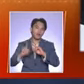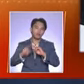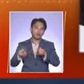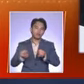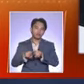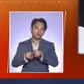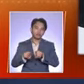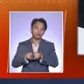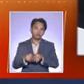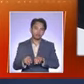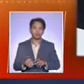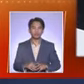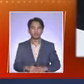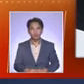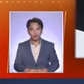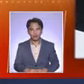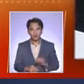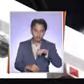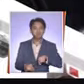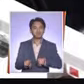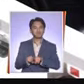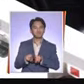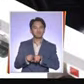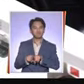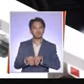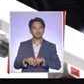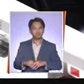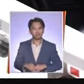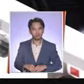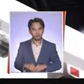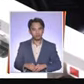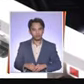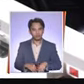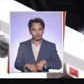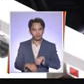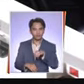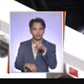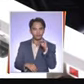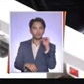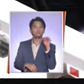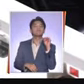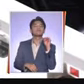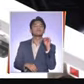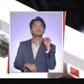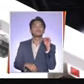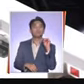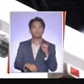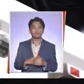มีมุมด้านหลังจะเห็นว่าเนี่ยเป็นจังหวะเดียวกันก้มลงไปแล้วก็เงยหน้าขึ้นมา ค่ะ